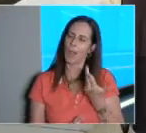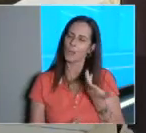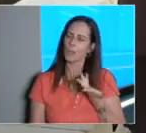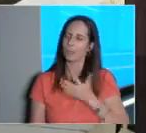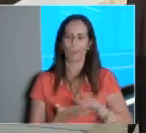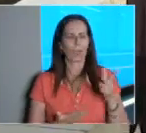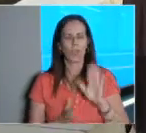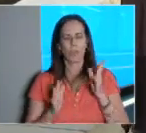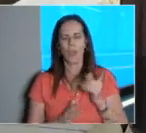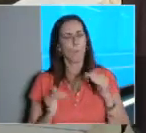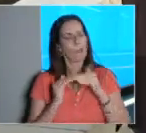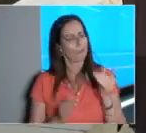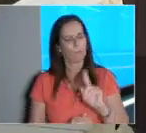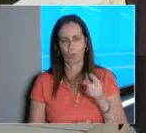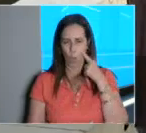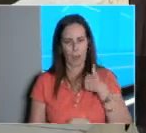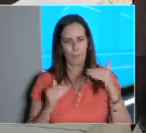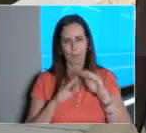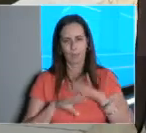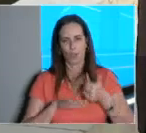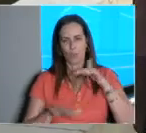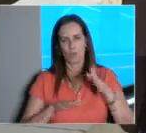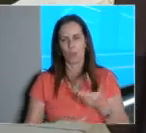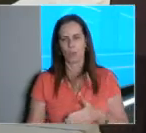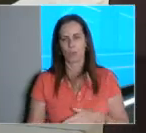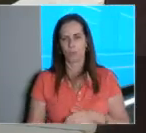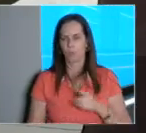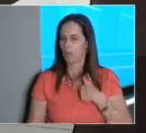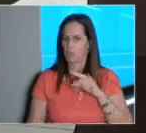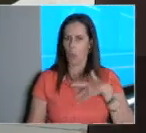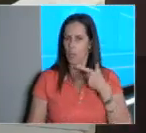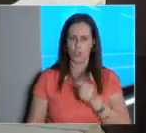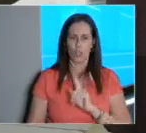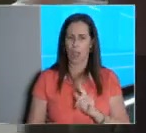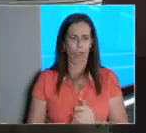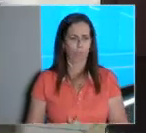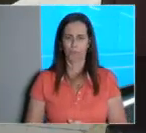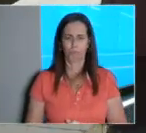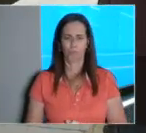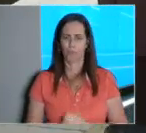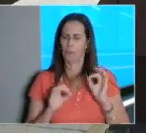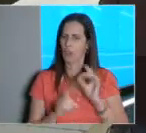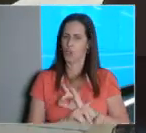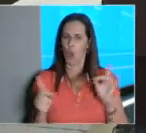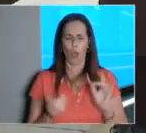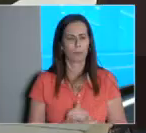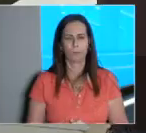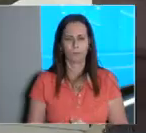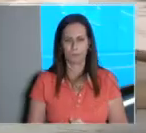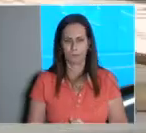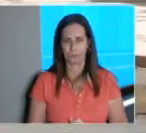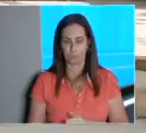קופצני מדי. לא יודע, הוא לא נראה לי, אין אותה... אין לי את ההרגשה הזאת. כן? ממש לא. אתה הצבעת יש